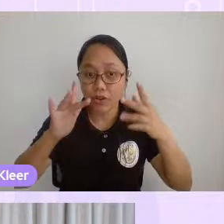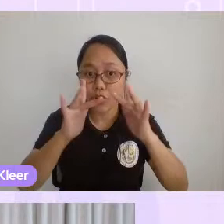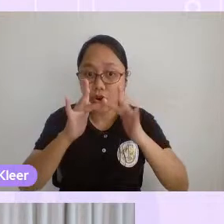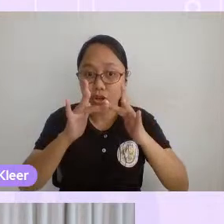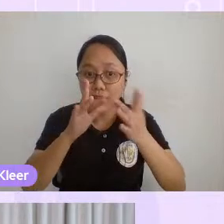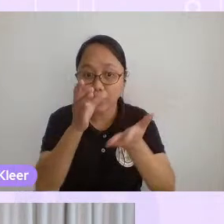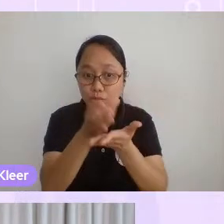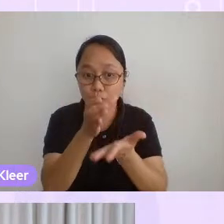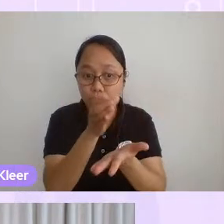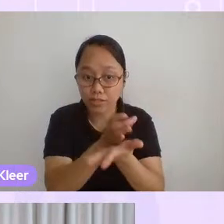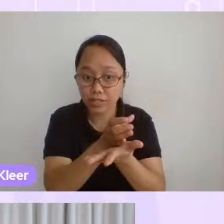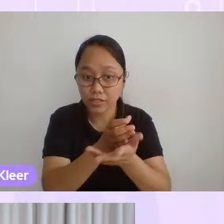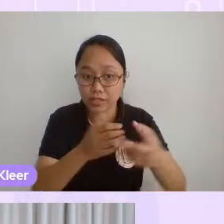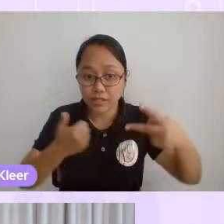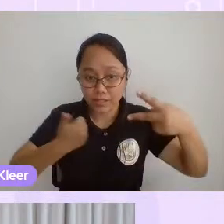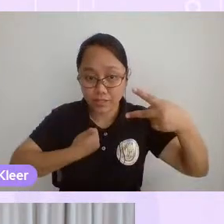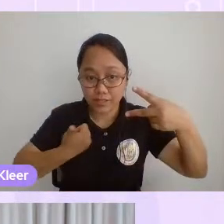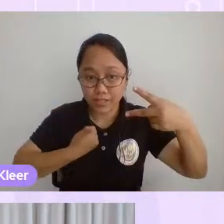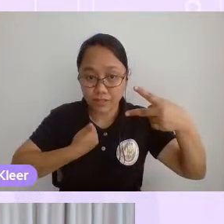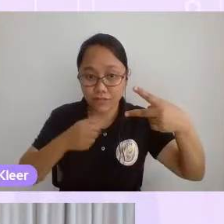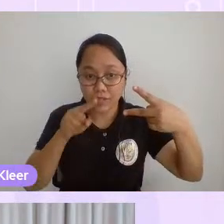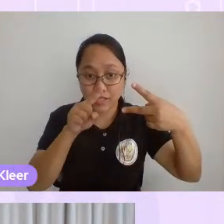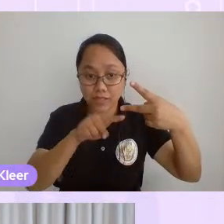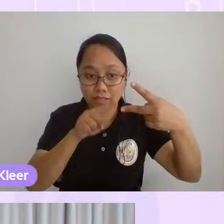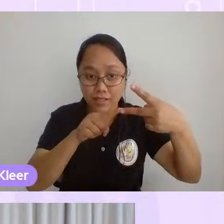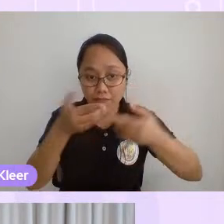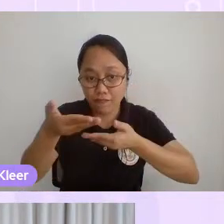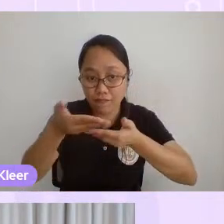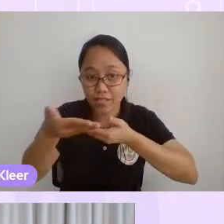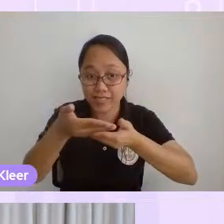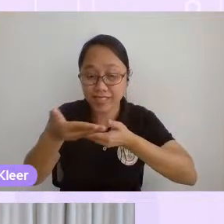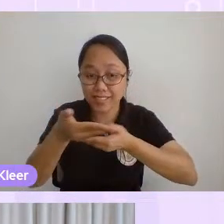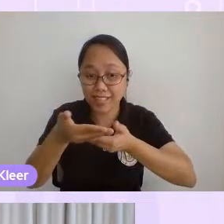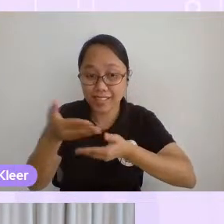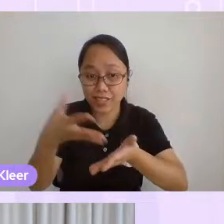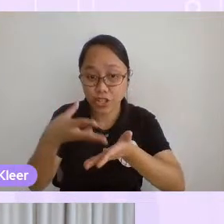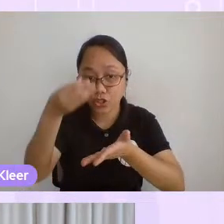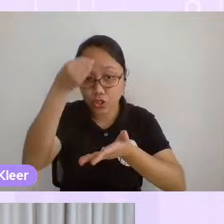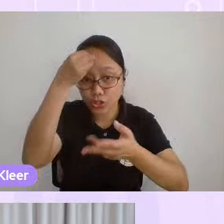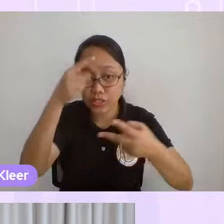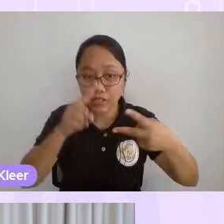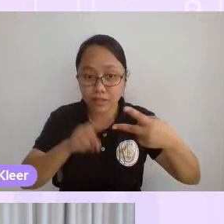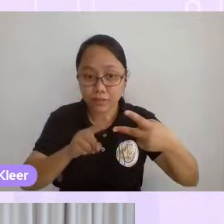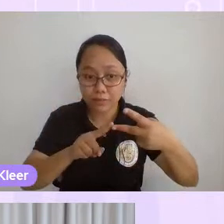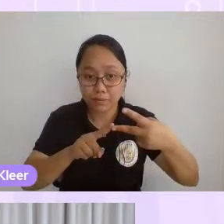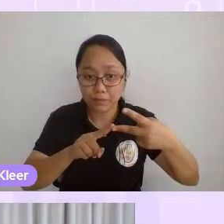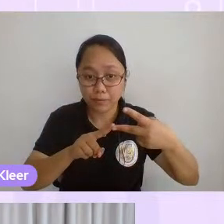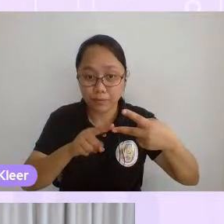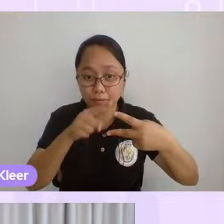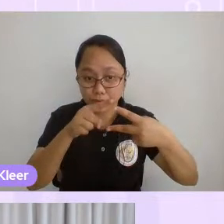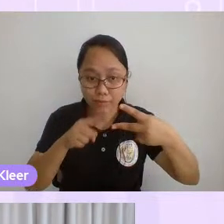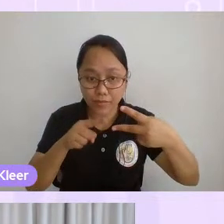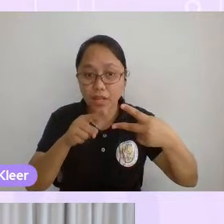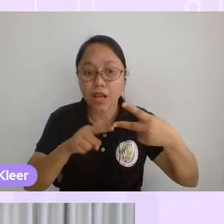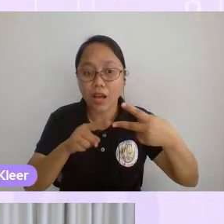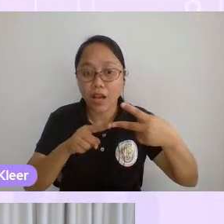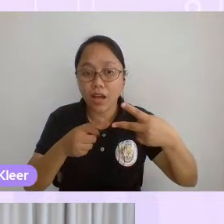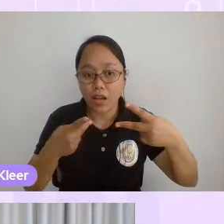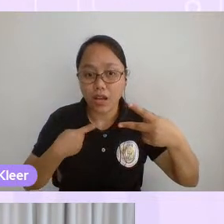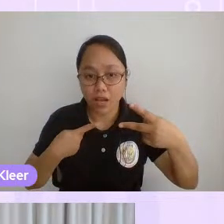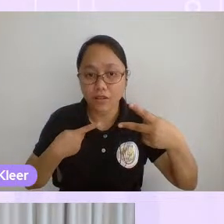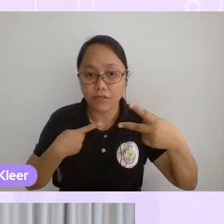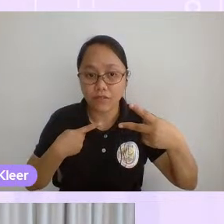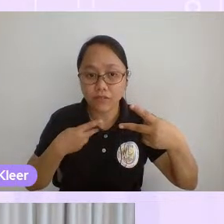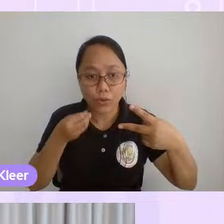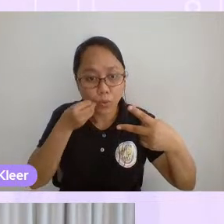self-paced po and yung facilitated blended learning po na through the TESTA technology institutions po. At doon po